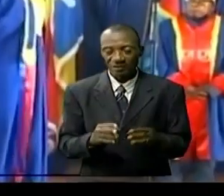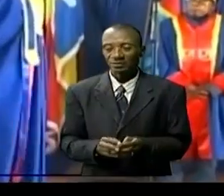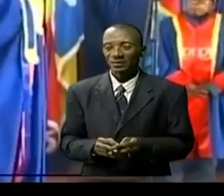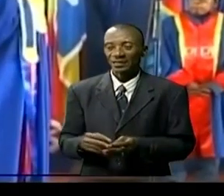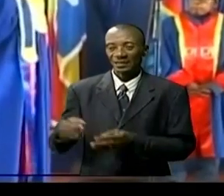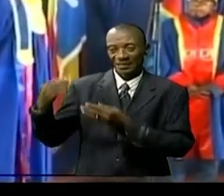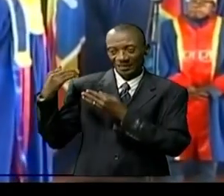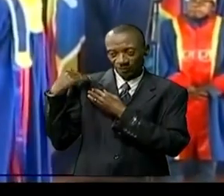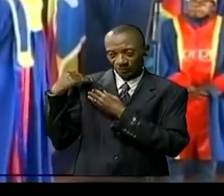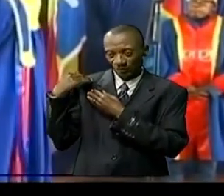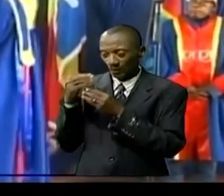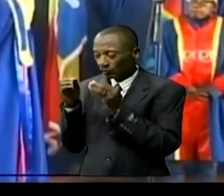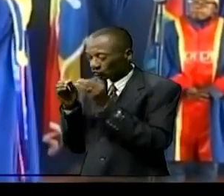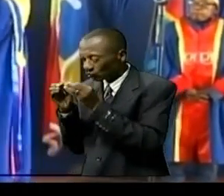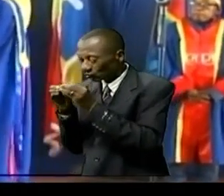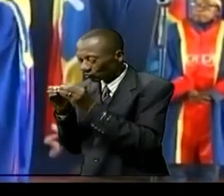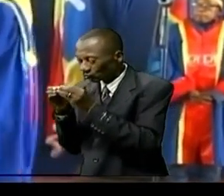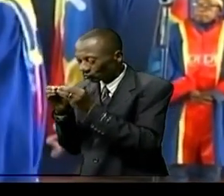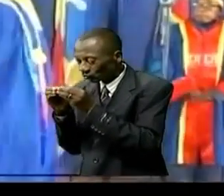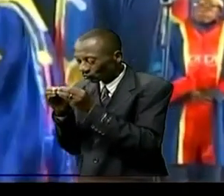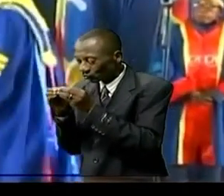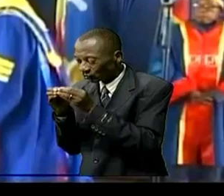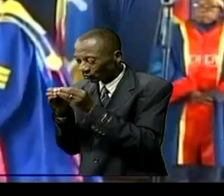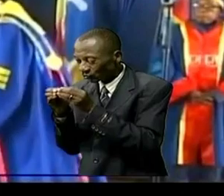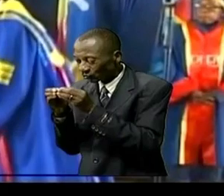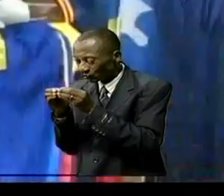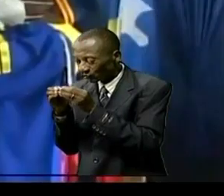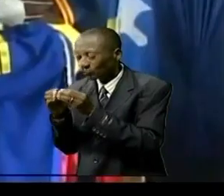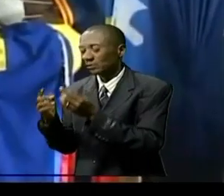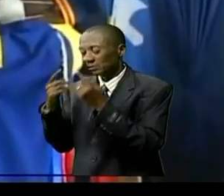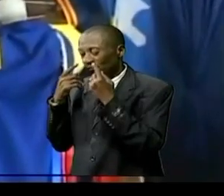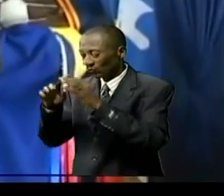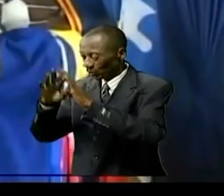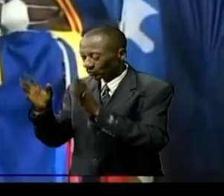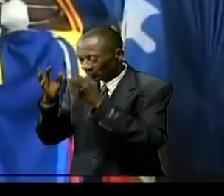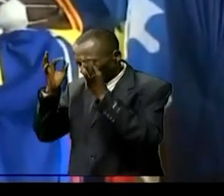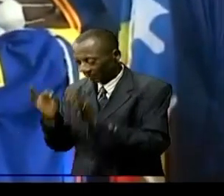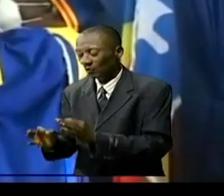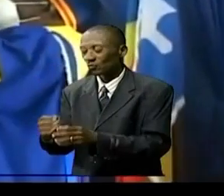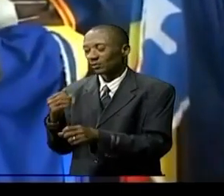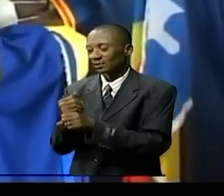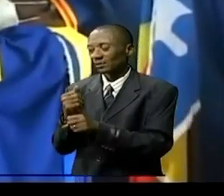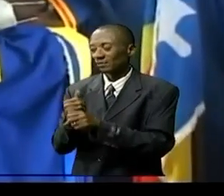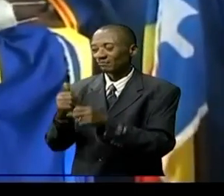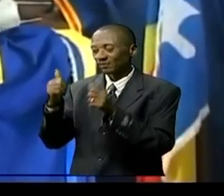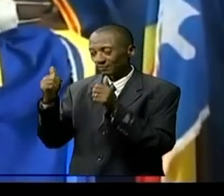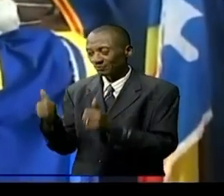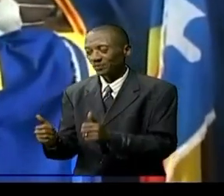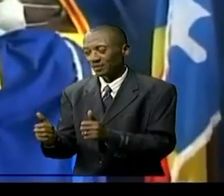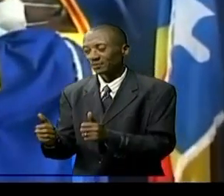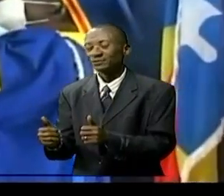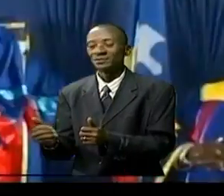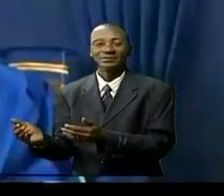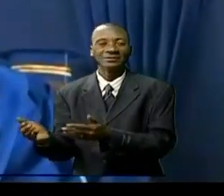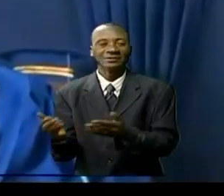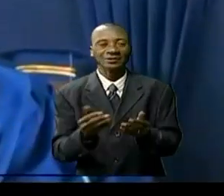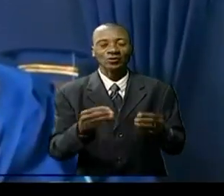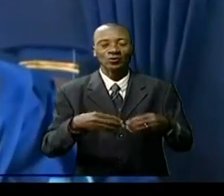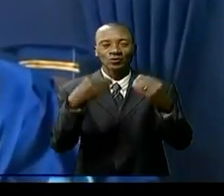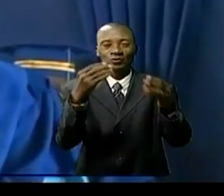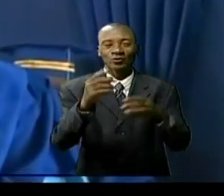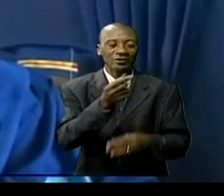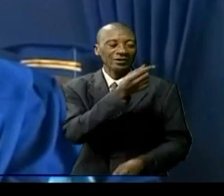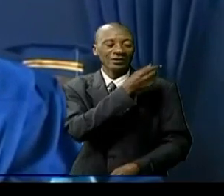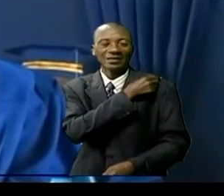jugé recevable la thèse du choc des travaux pitou maxell mangi tout a avant de lui conférer le grade de docteur en